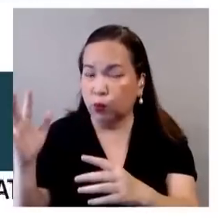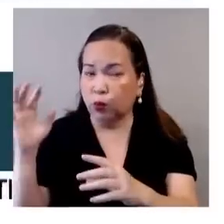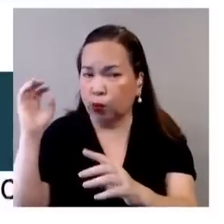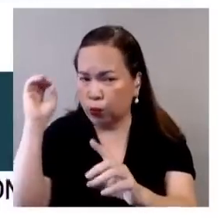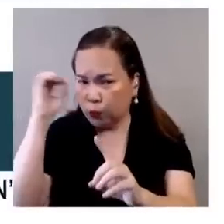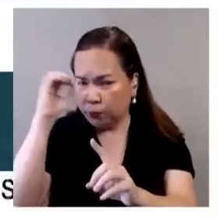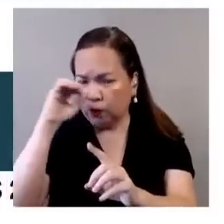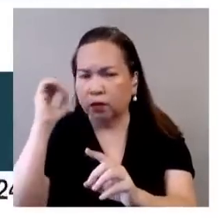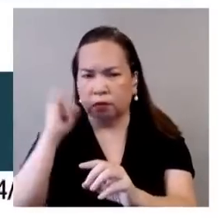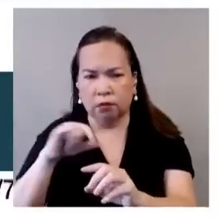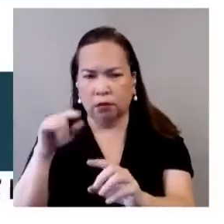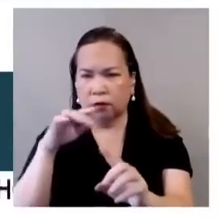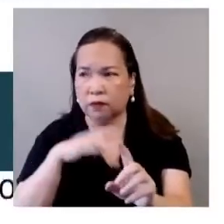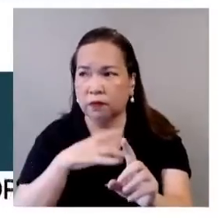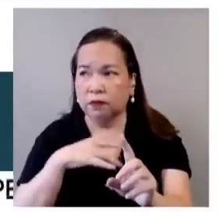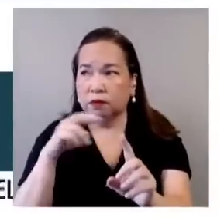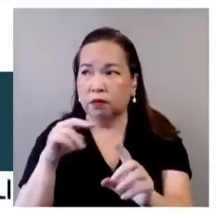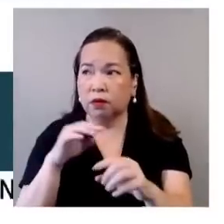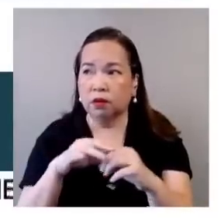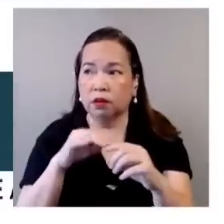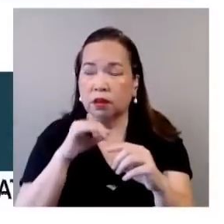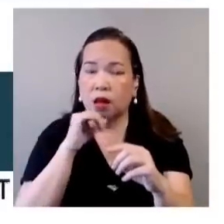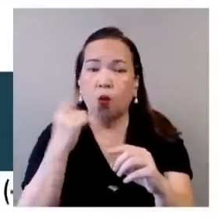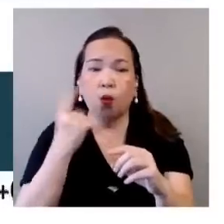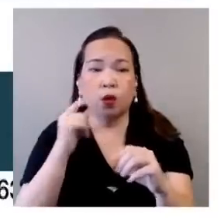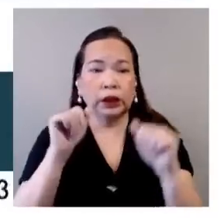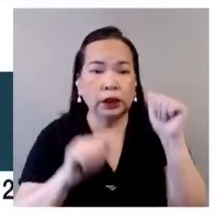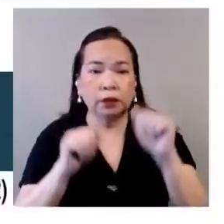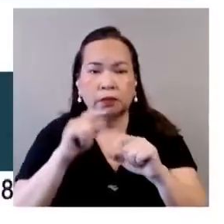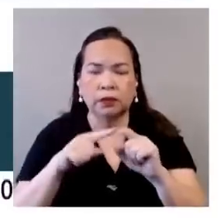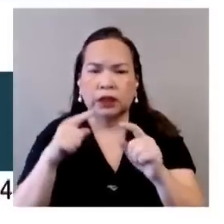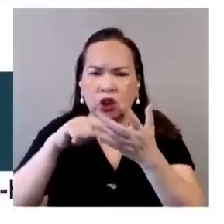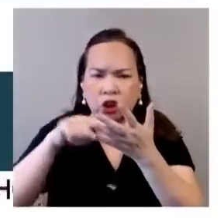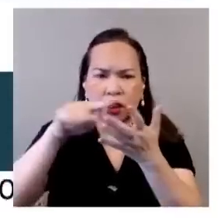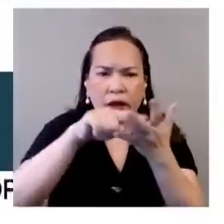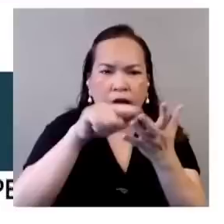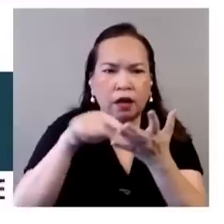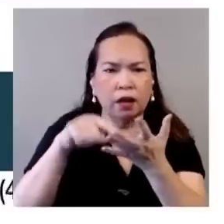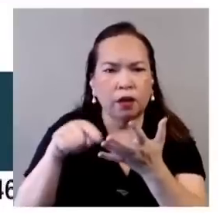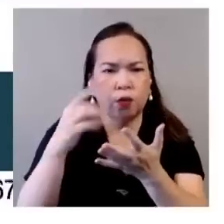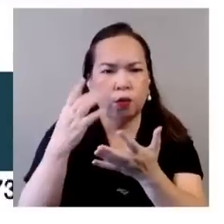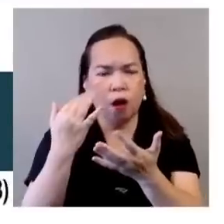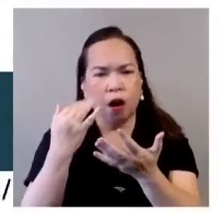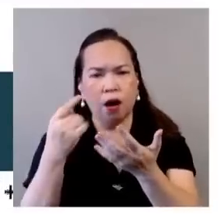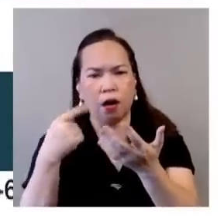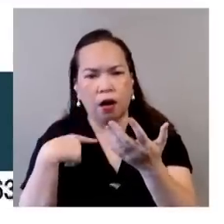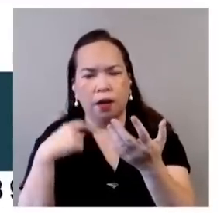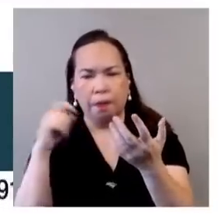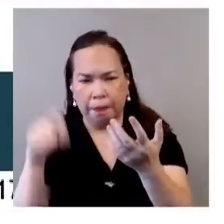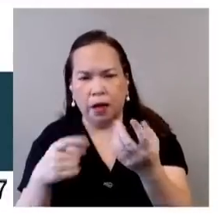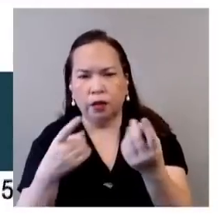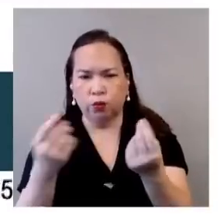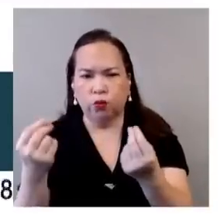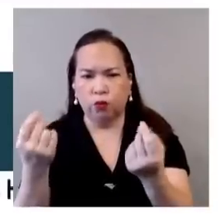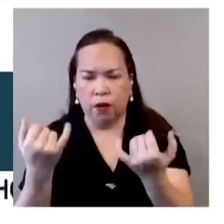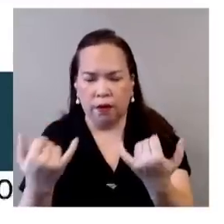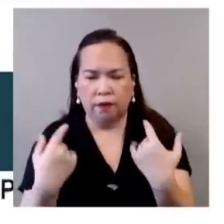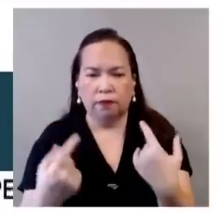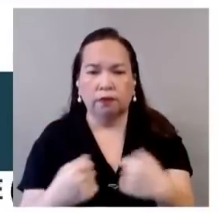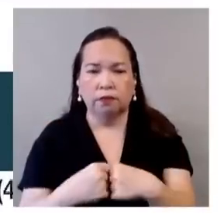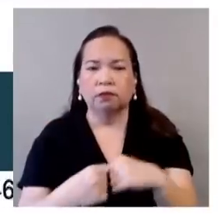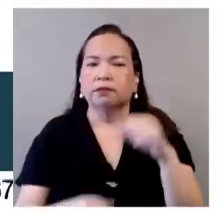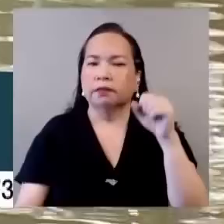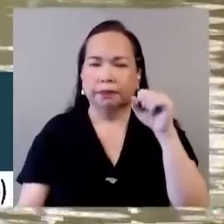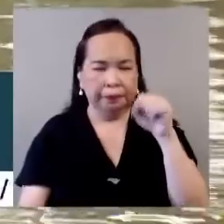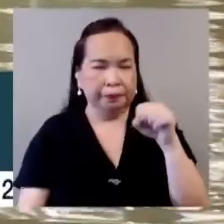do you think that not just assessment but an investigation should be conducted? Yes, and being